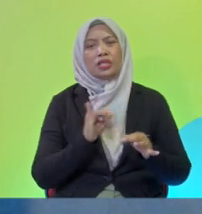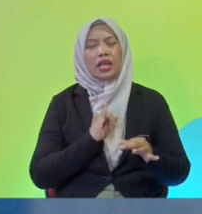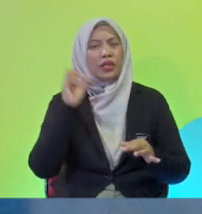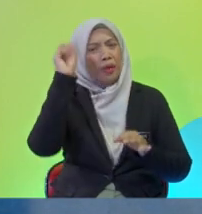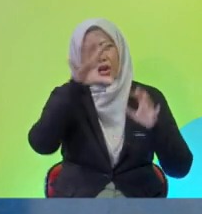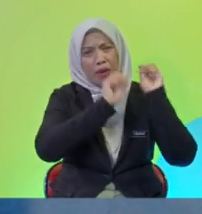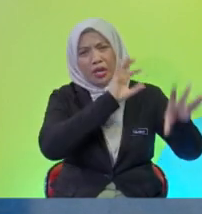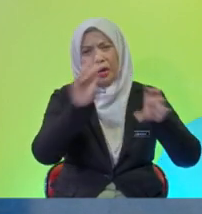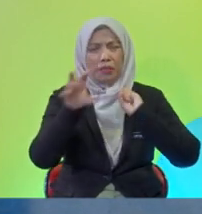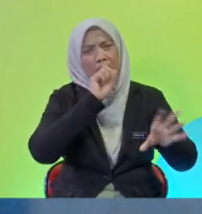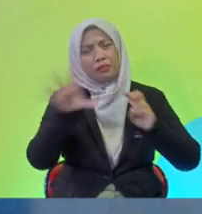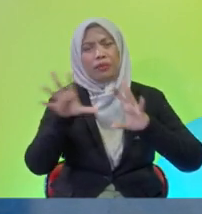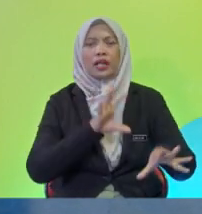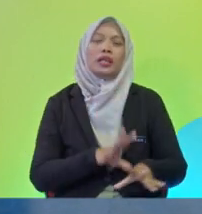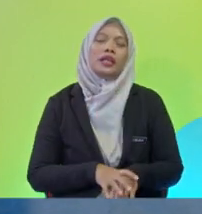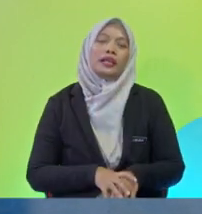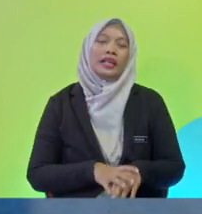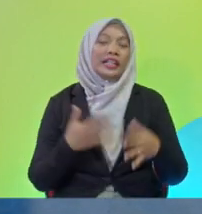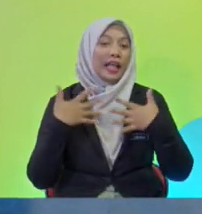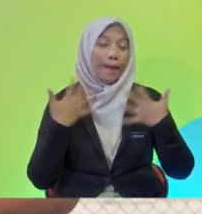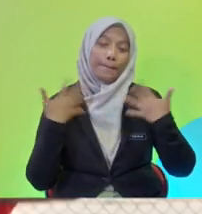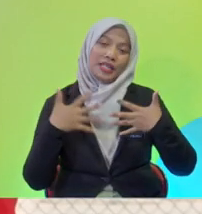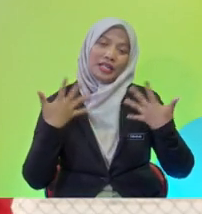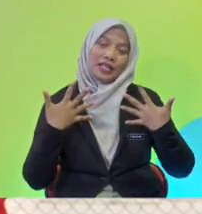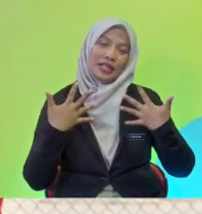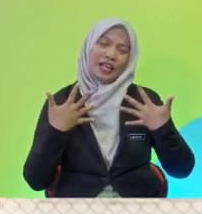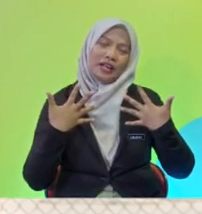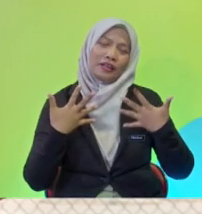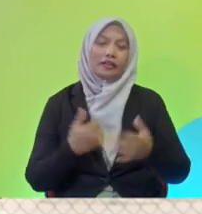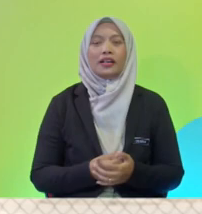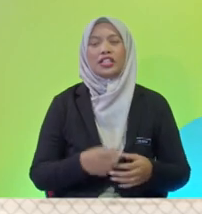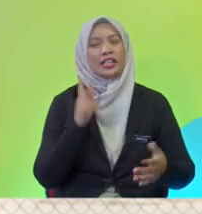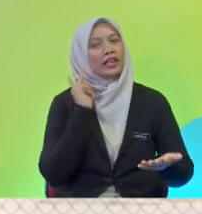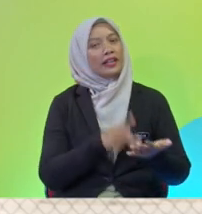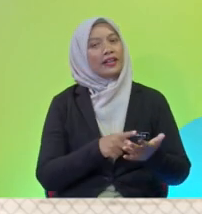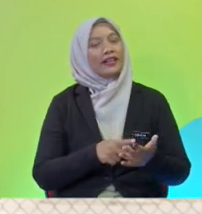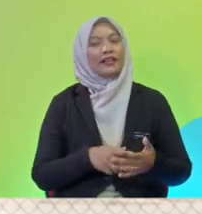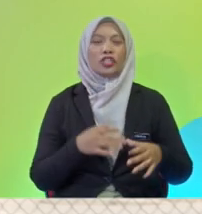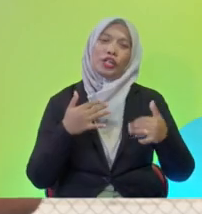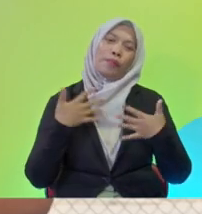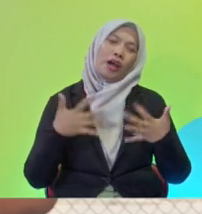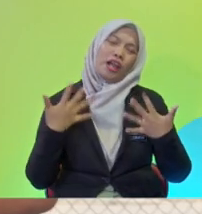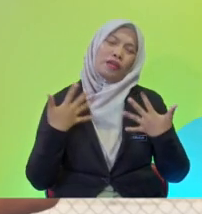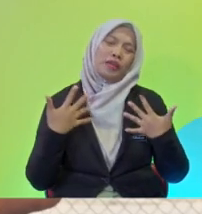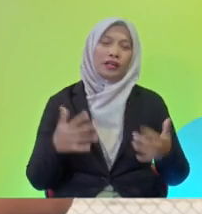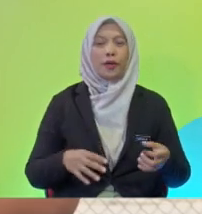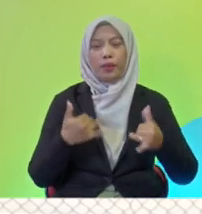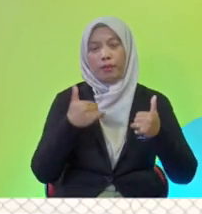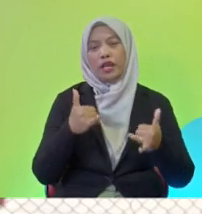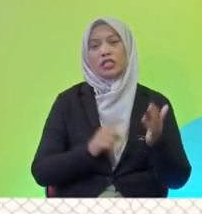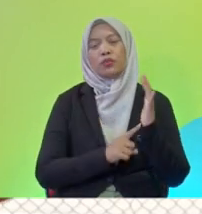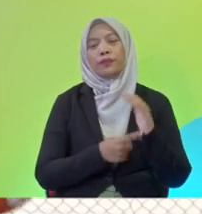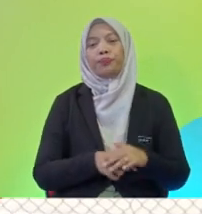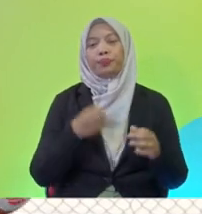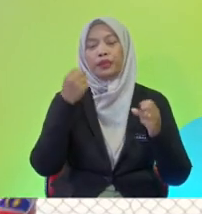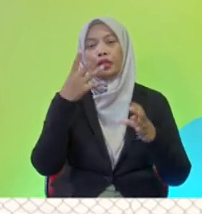bertalu-talu tadi, cikgu. Ya, betul. Sebab dia kita fun, kita happy. Kadang-kadang bila kita kena tu, kita rasa macam teruja untuk bermain semula. Betul. Berapa